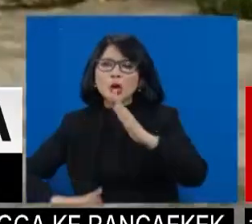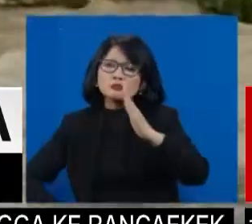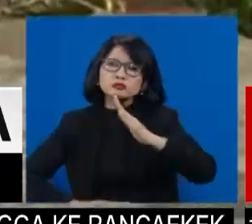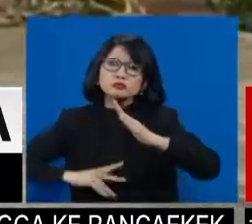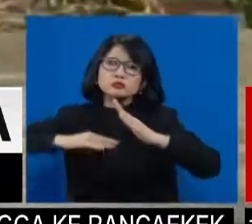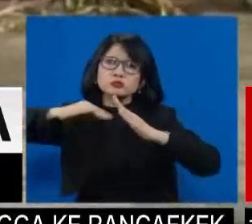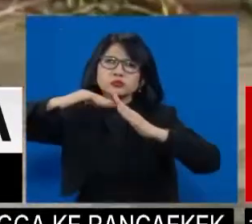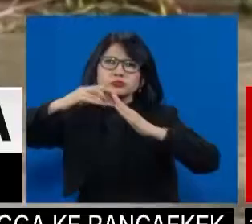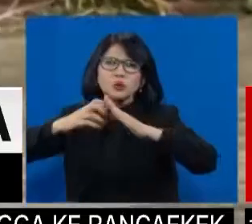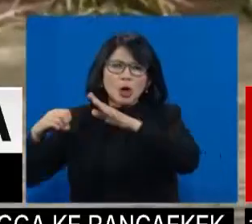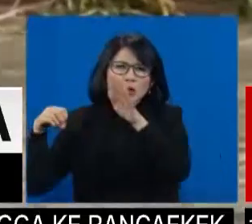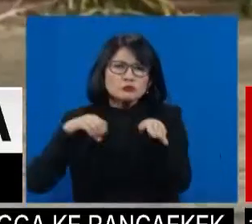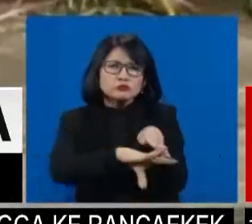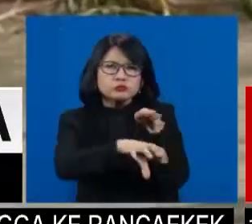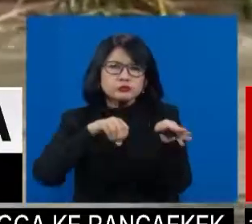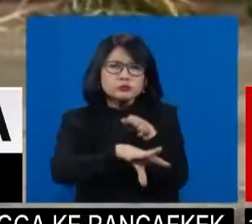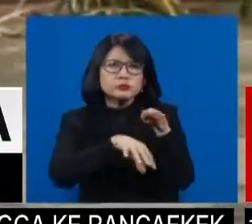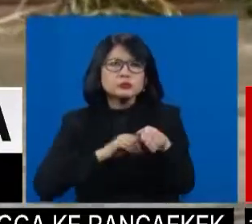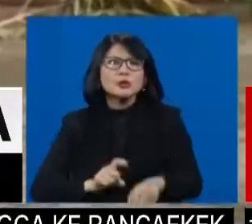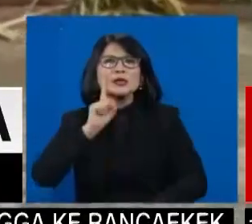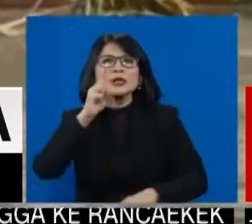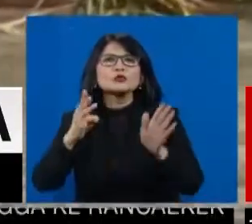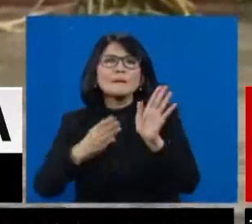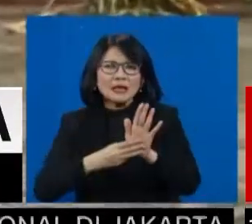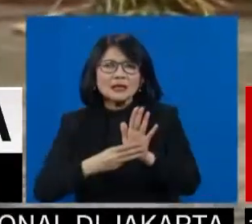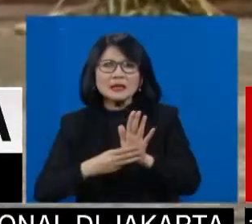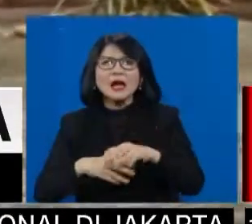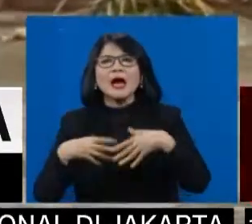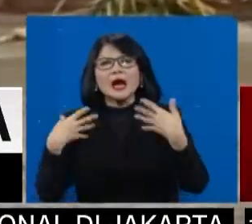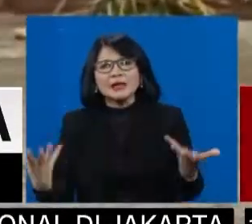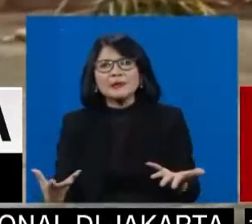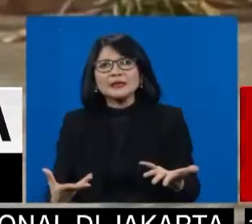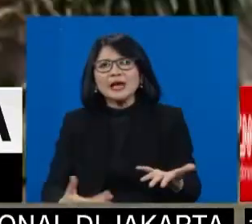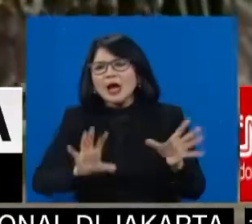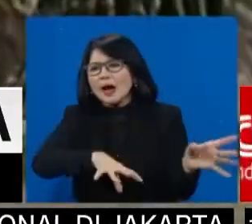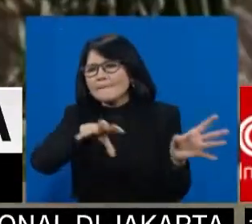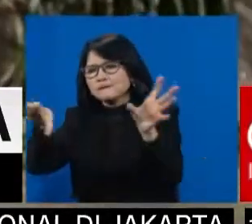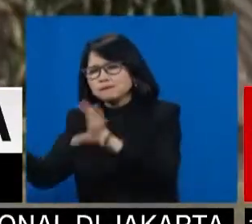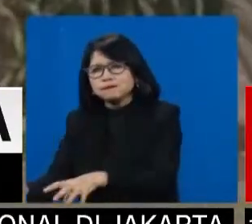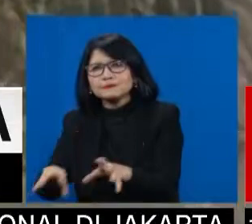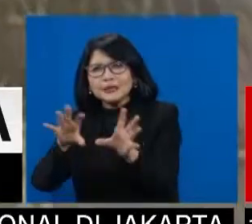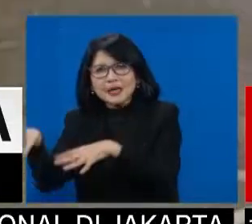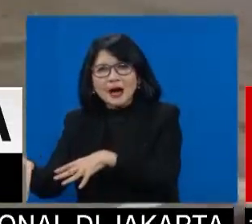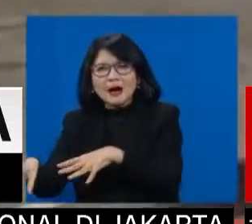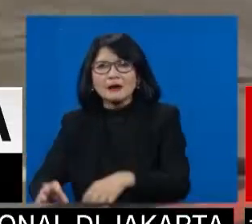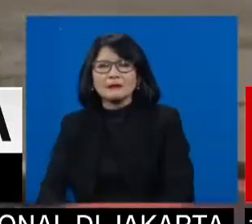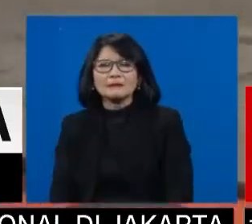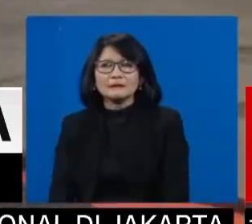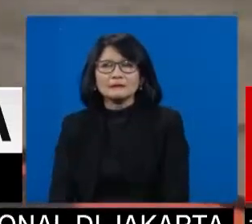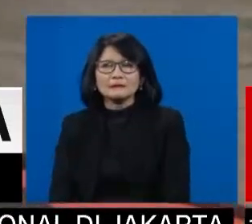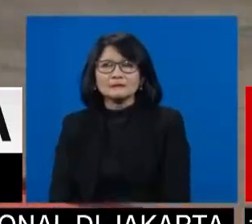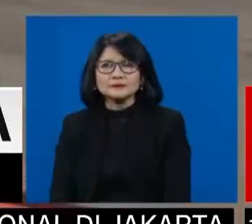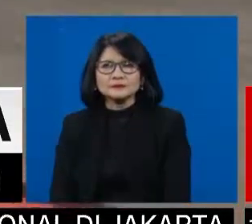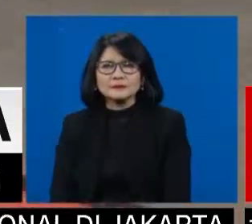dengan ketinggian air mencapai 1 meter. Hal ini memaksa sebagian warga mengungsi ke tempat kerabat atau lokasi yang lebih